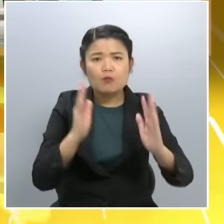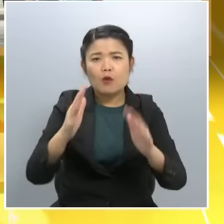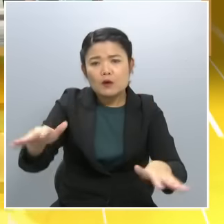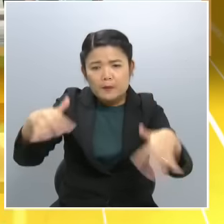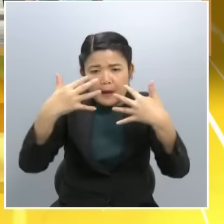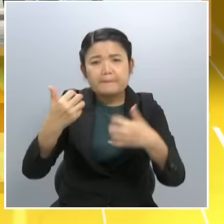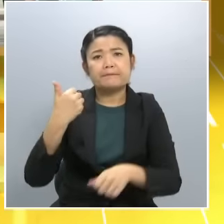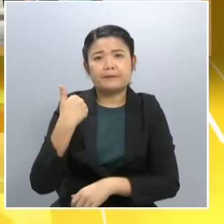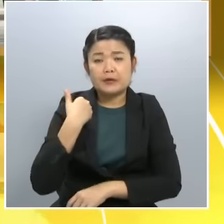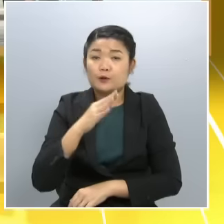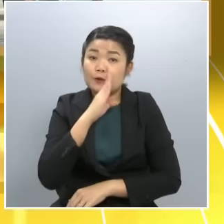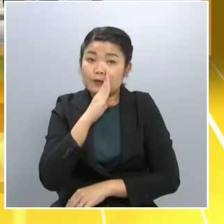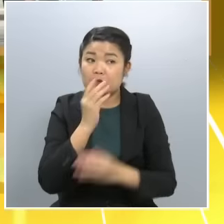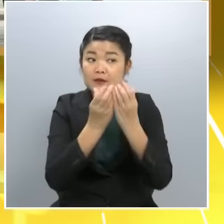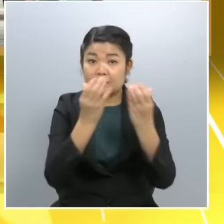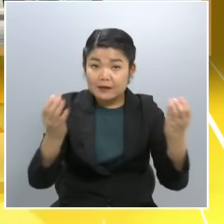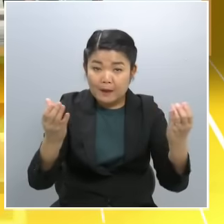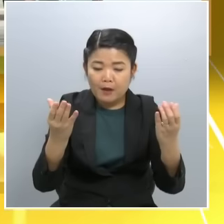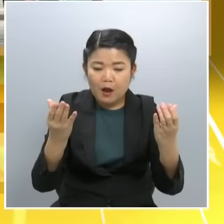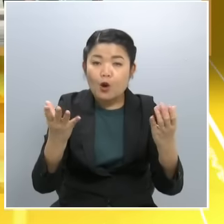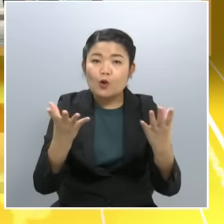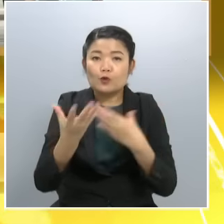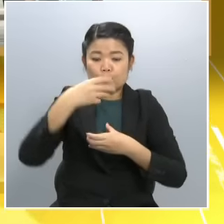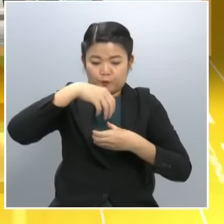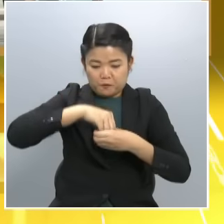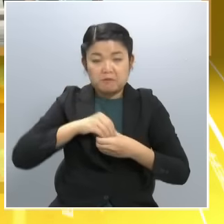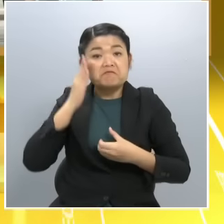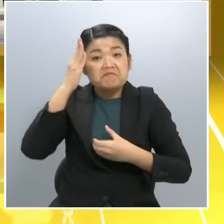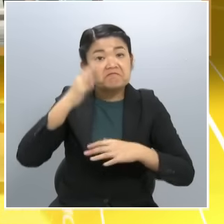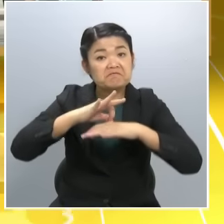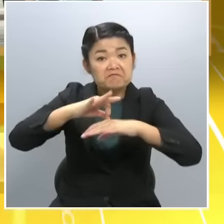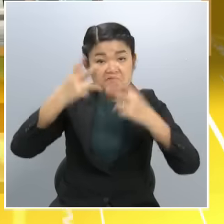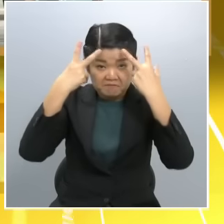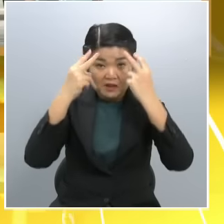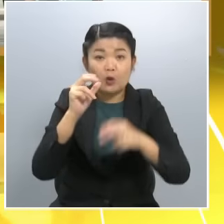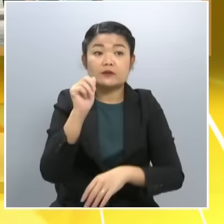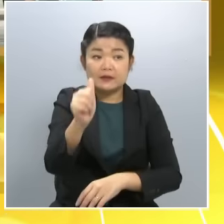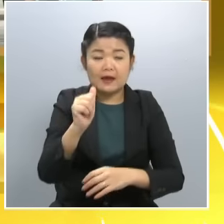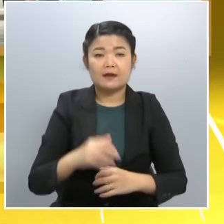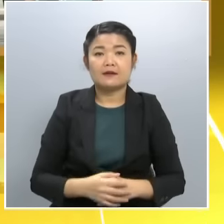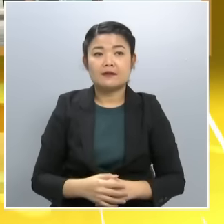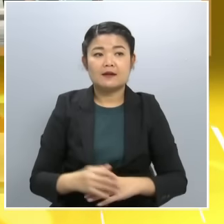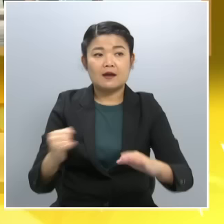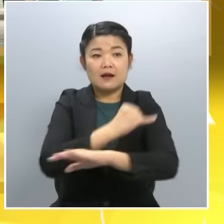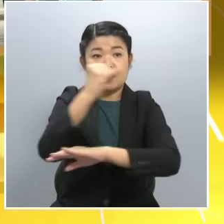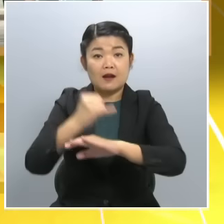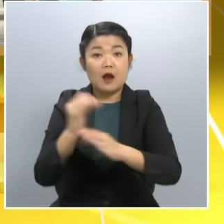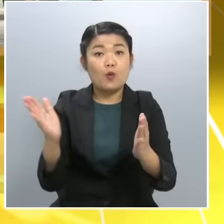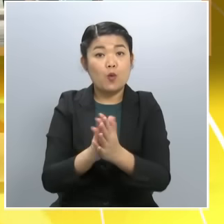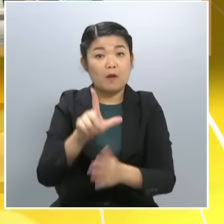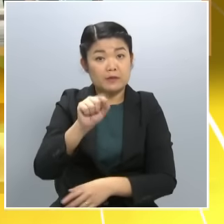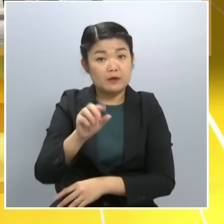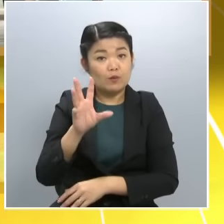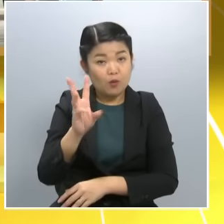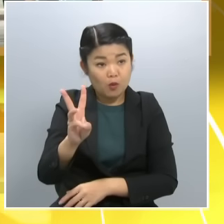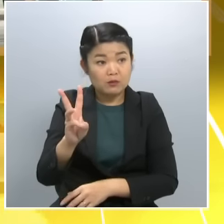ถ้าเค้าหันมาหาทางธรรมะนะหนุ่มกัญชัยนี่เป็นนายกได้เลยนะเหรครับงั้นที่ 26ไร่ของเค้าเนี่ยควรจะควรจะ